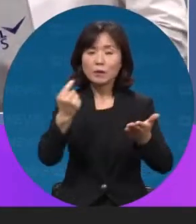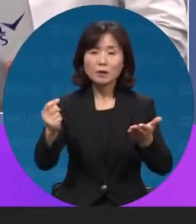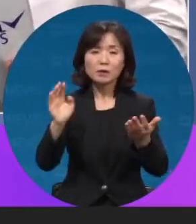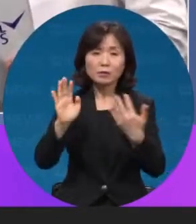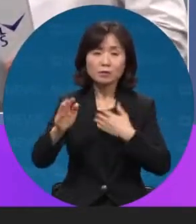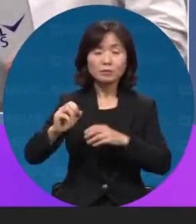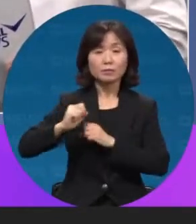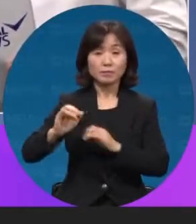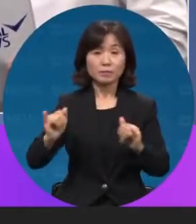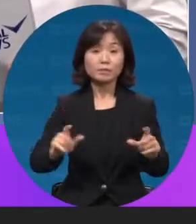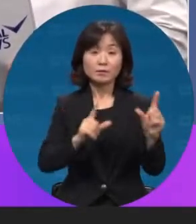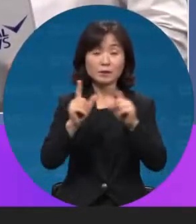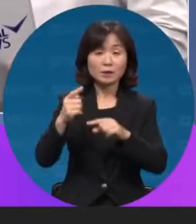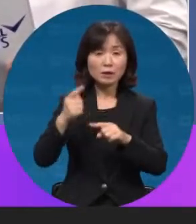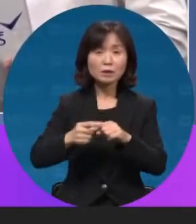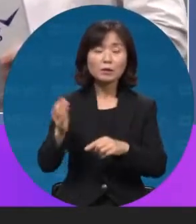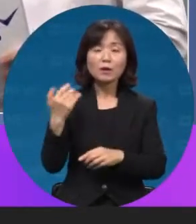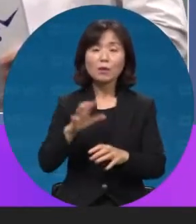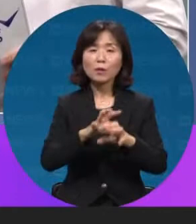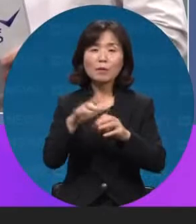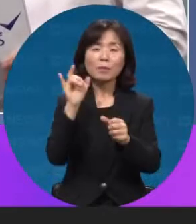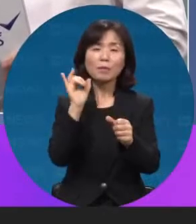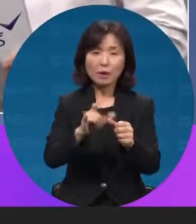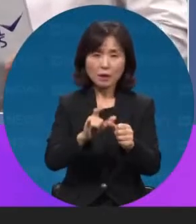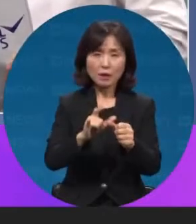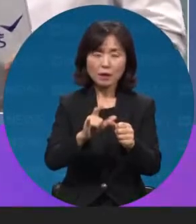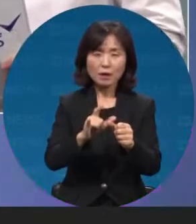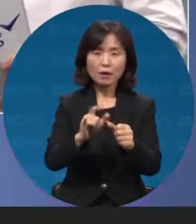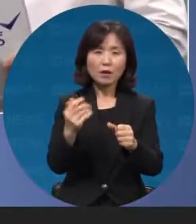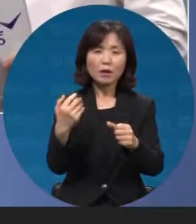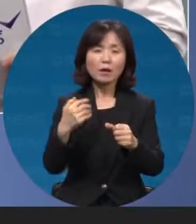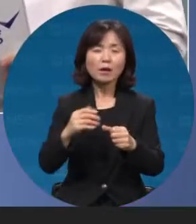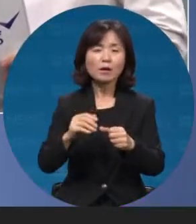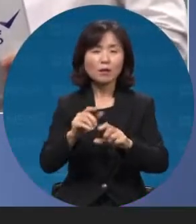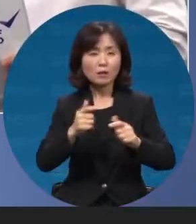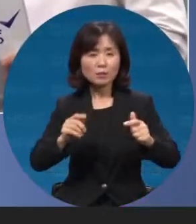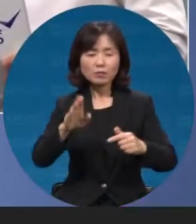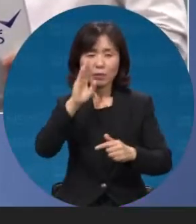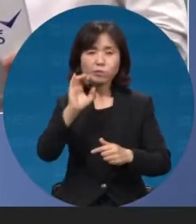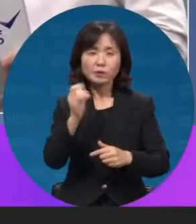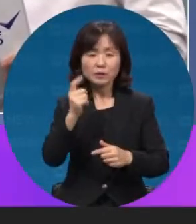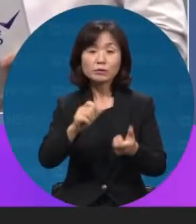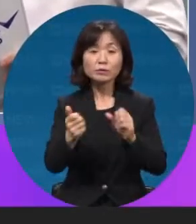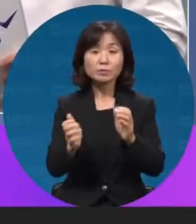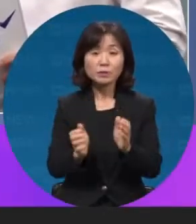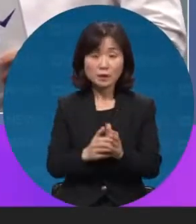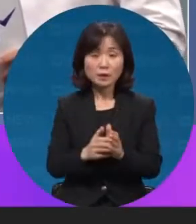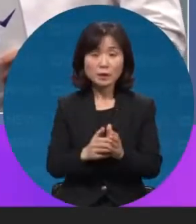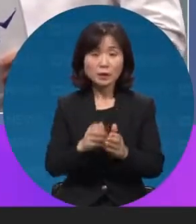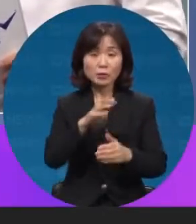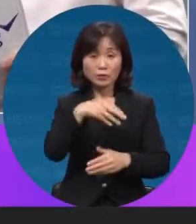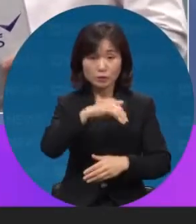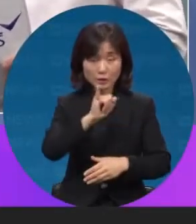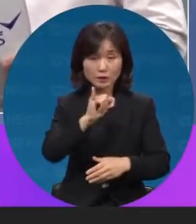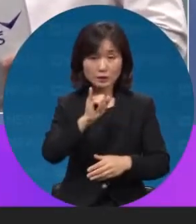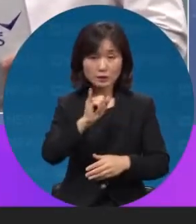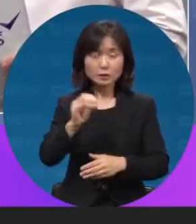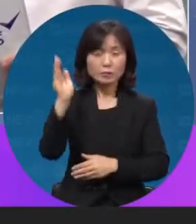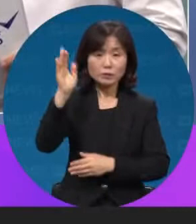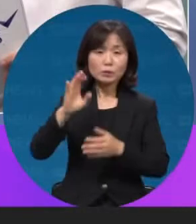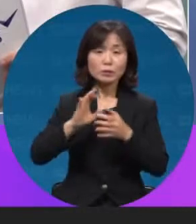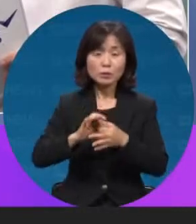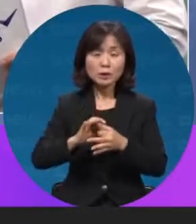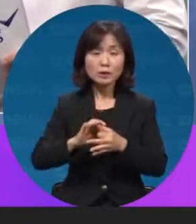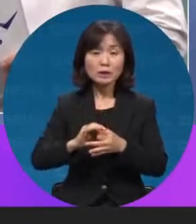최근 코로 날 구의 감염되며 합병증으로 숨을 거뒀습니다 아들 부시는 8월에 사망 직후 성명을 통해 그는 역대